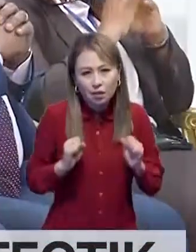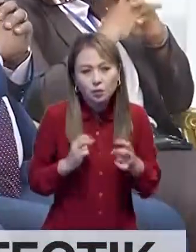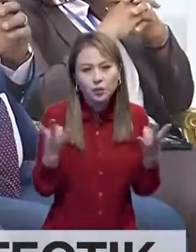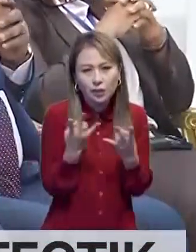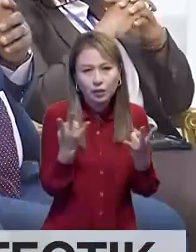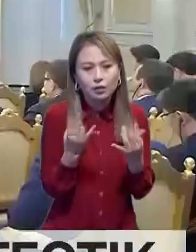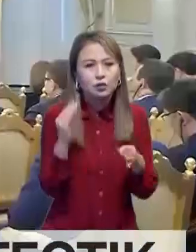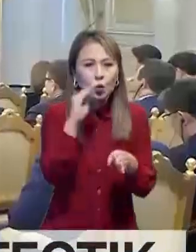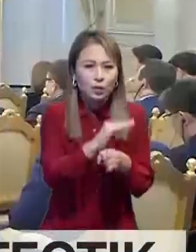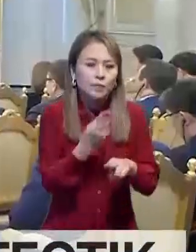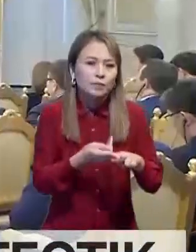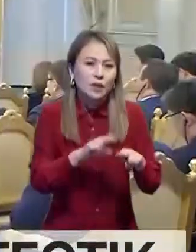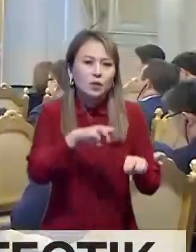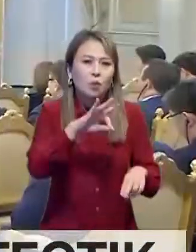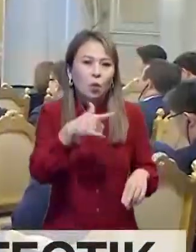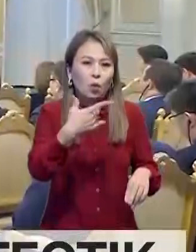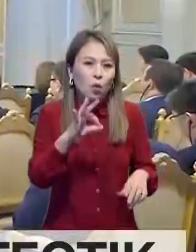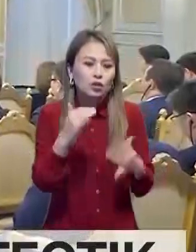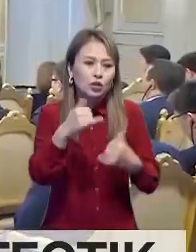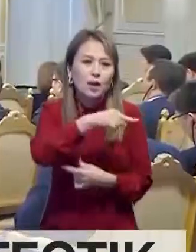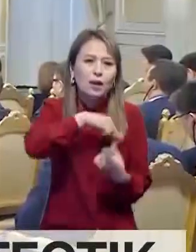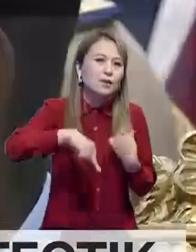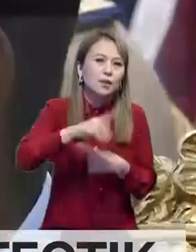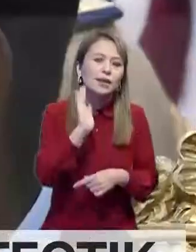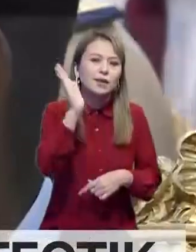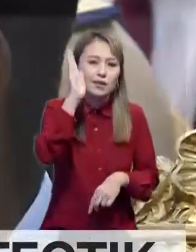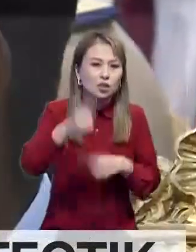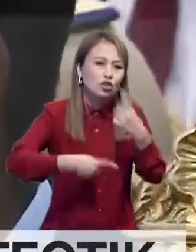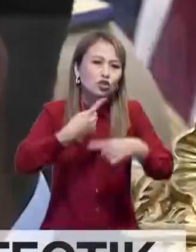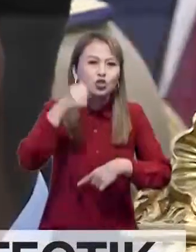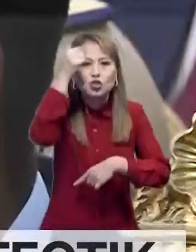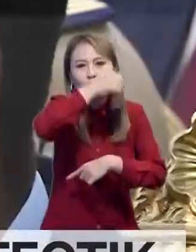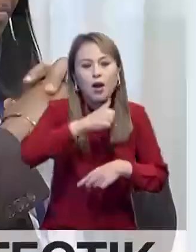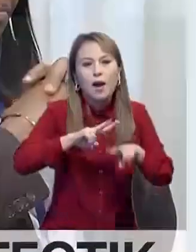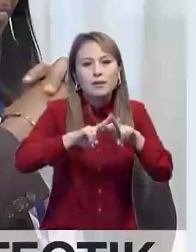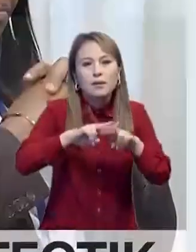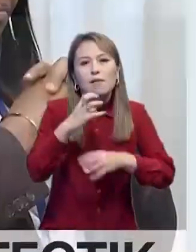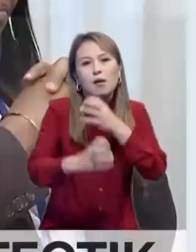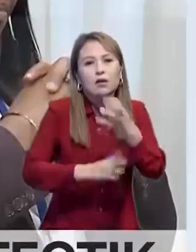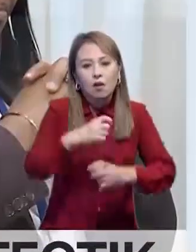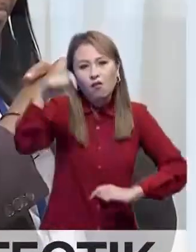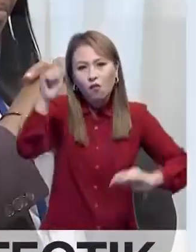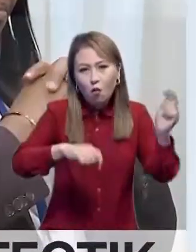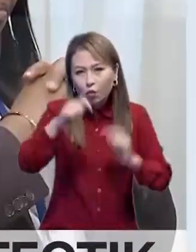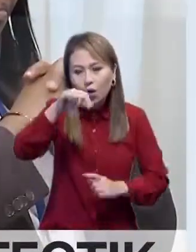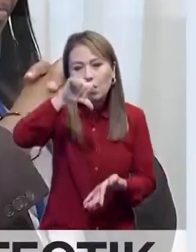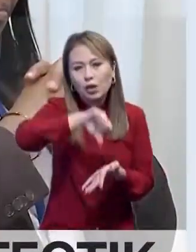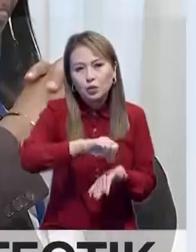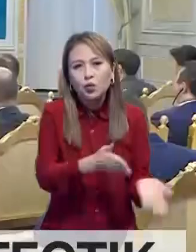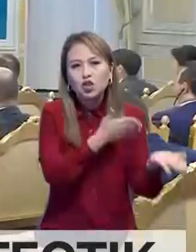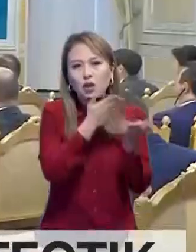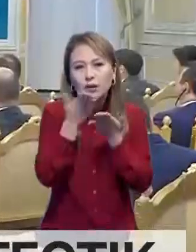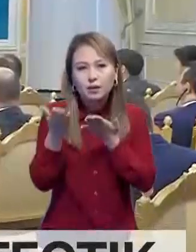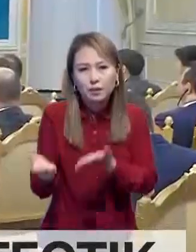керек. Сондықтан Того кәсіпкерлерін келесі жылы өтетін Астана халықаралық форумына қатысуға